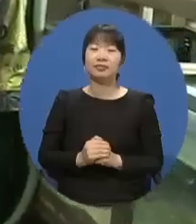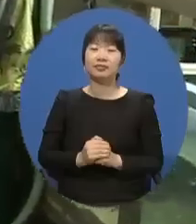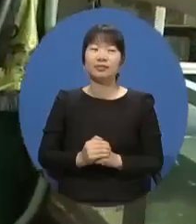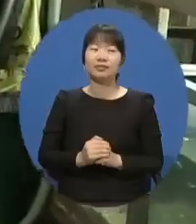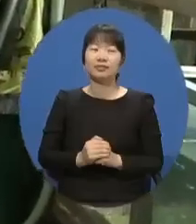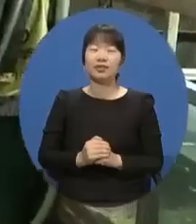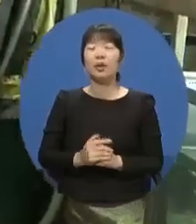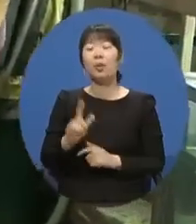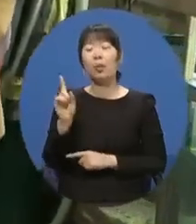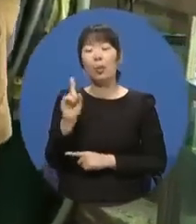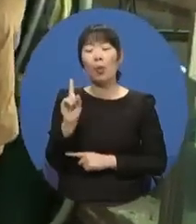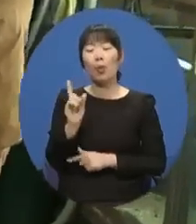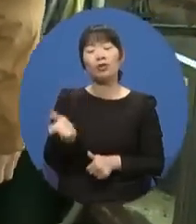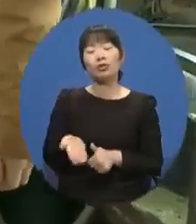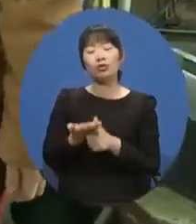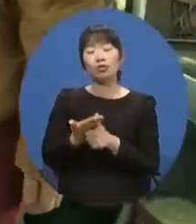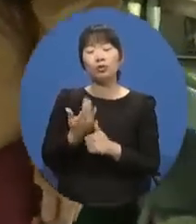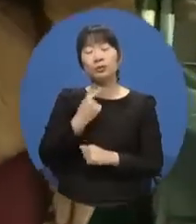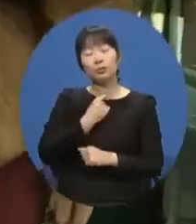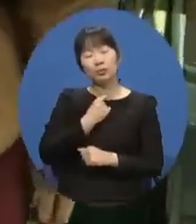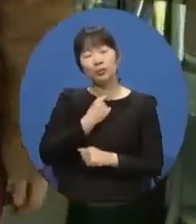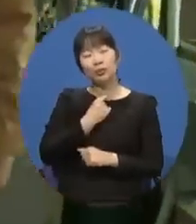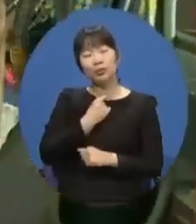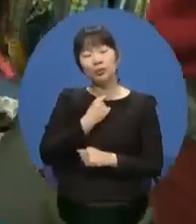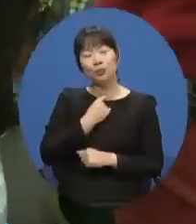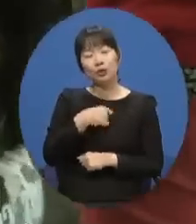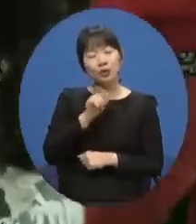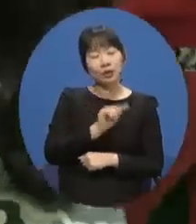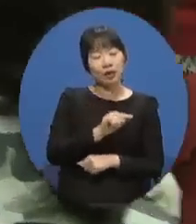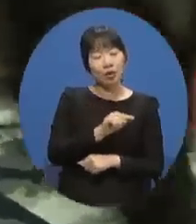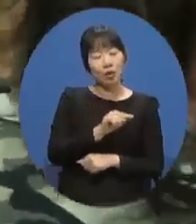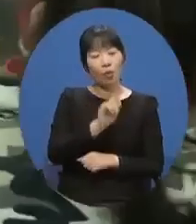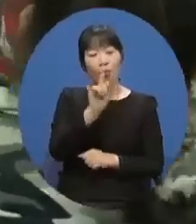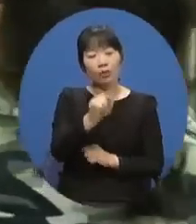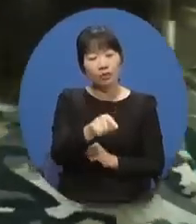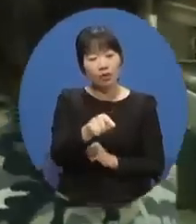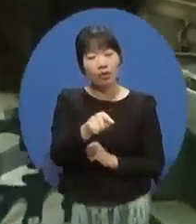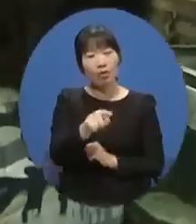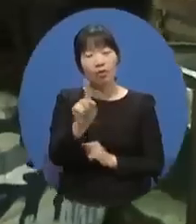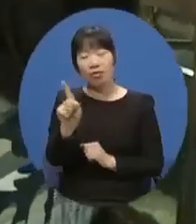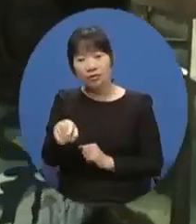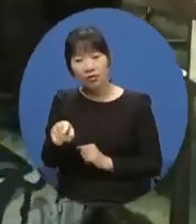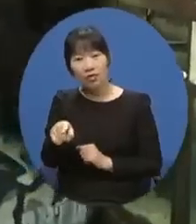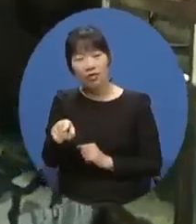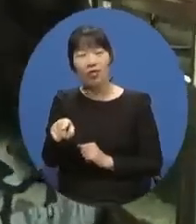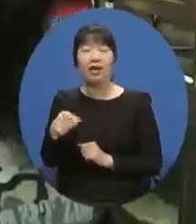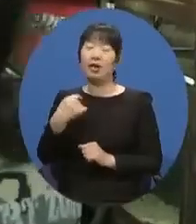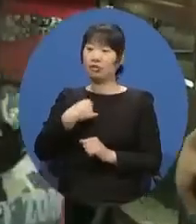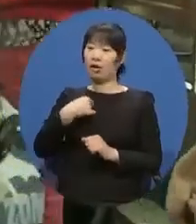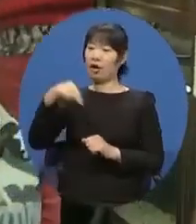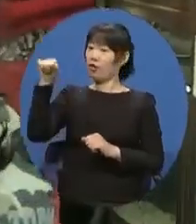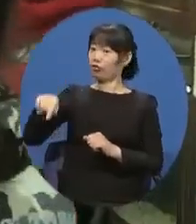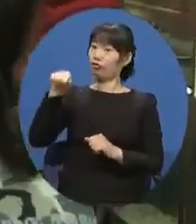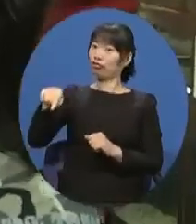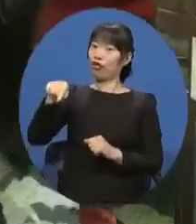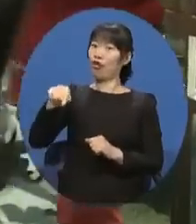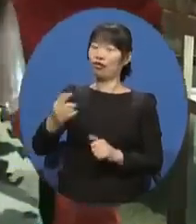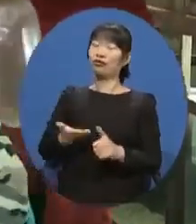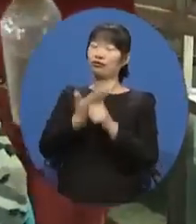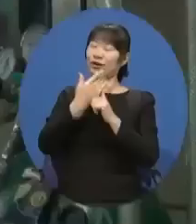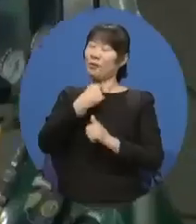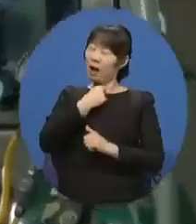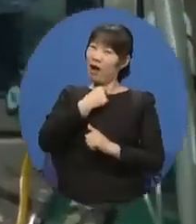이거를 키울 건지, 이거 키울 건지, 아니면 이걸 키울 건지. 내가 이거를 키울 거야. 이거를